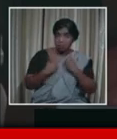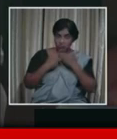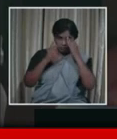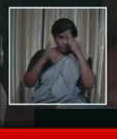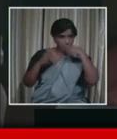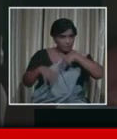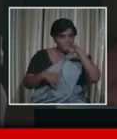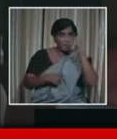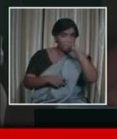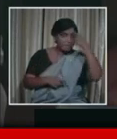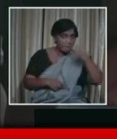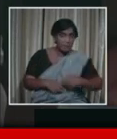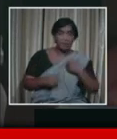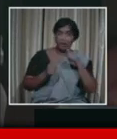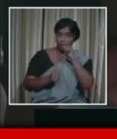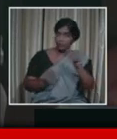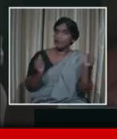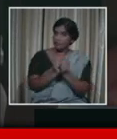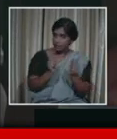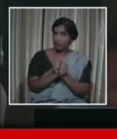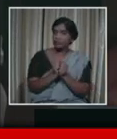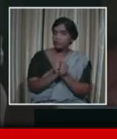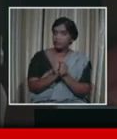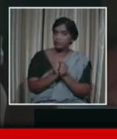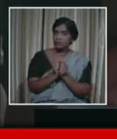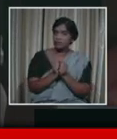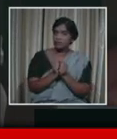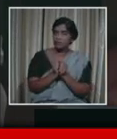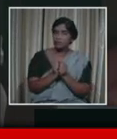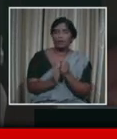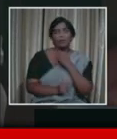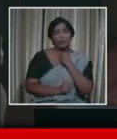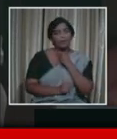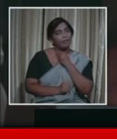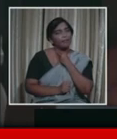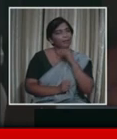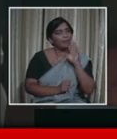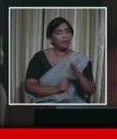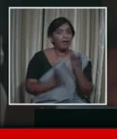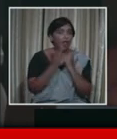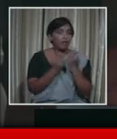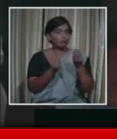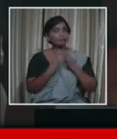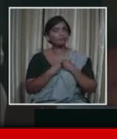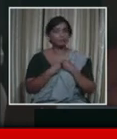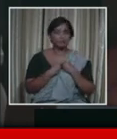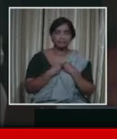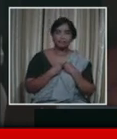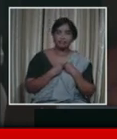Taman ganna padiyata yutukamak ishta karanawada? Dan me boruwa karala lakunu daagena